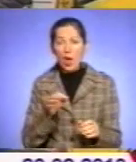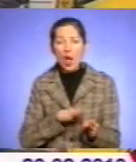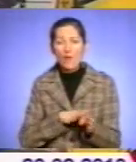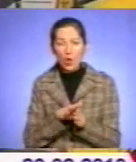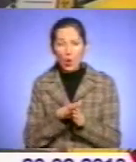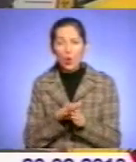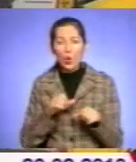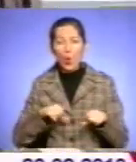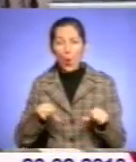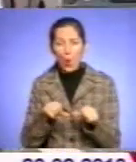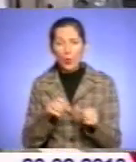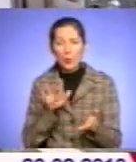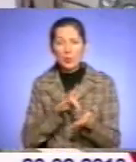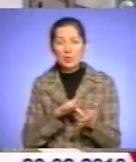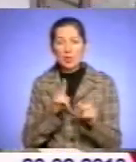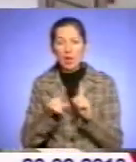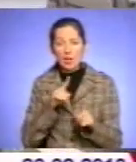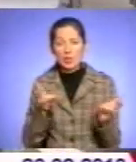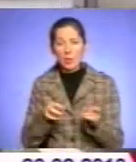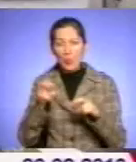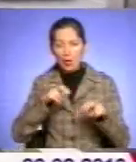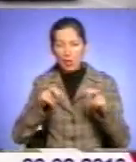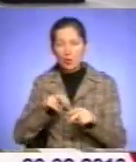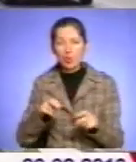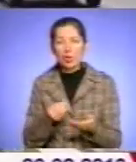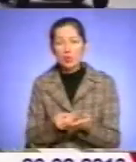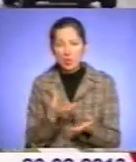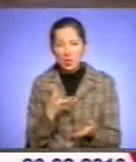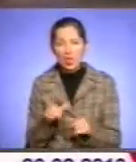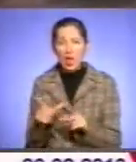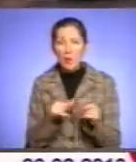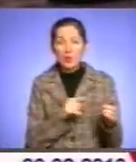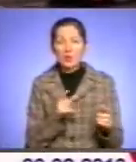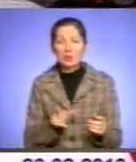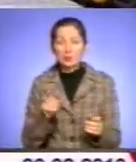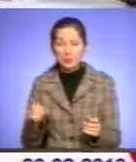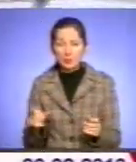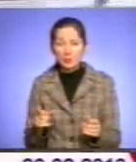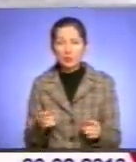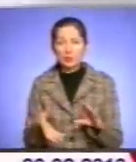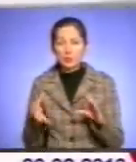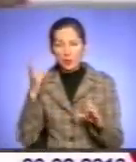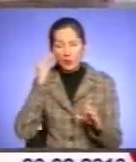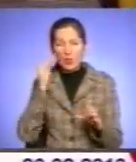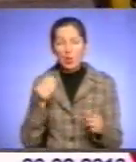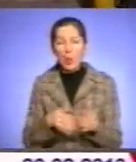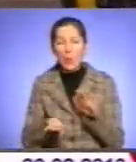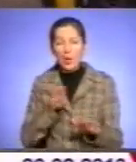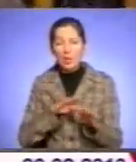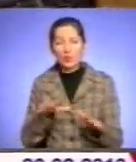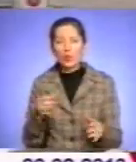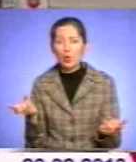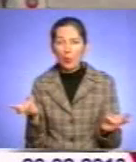тарифи на перевезення пасажирів і врахувати баланс між платоспроможним попитом на послуги та обсягом витрат на їх надання